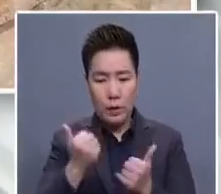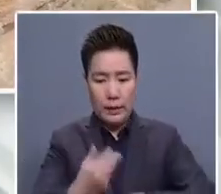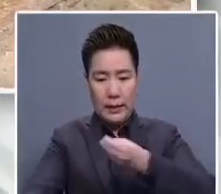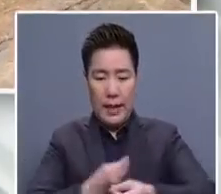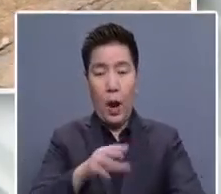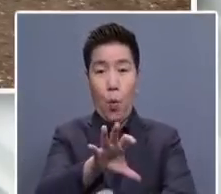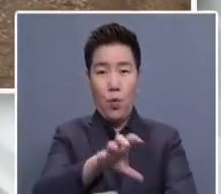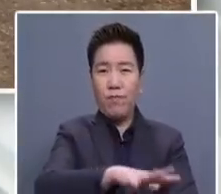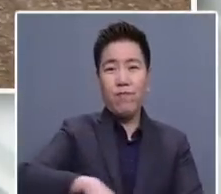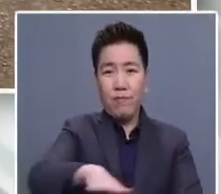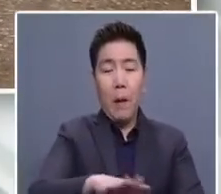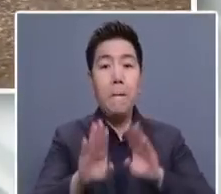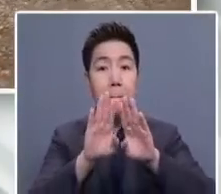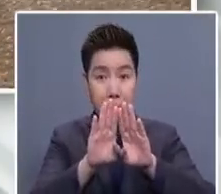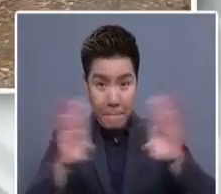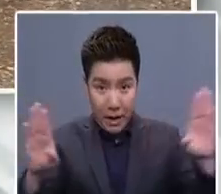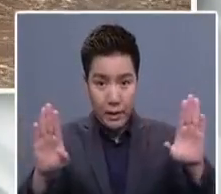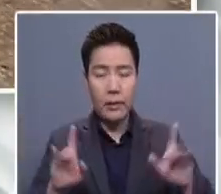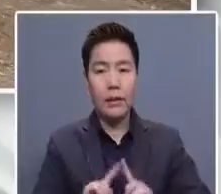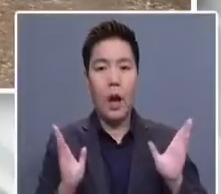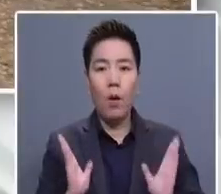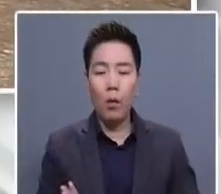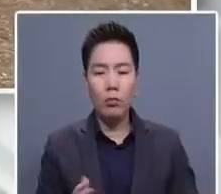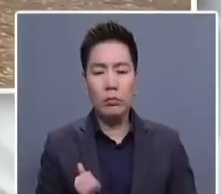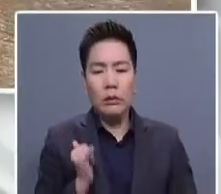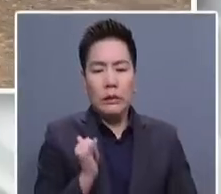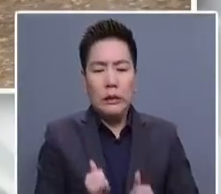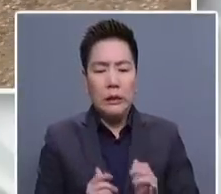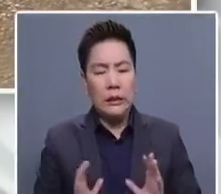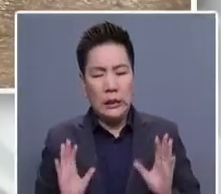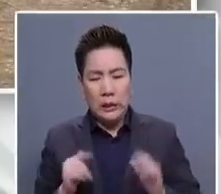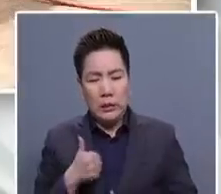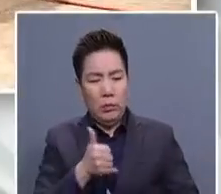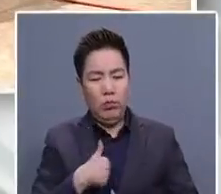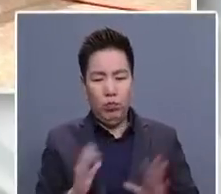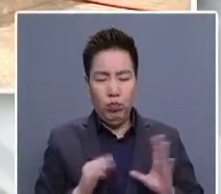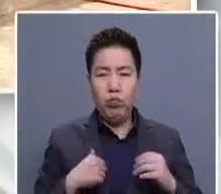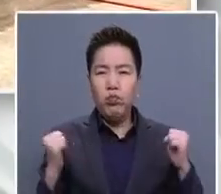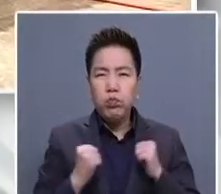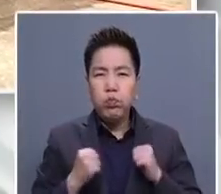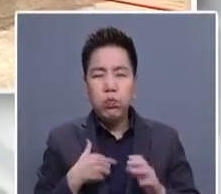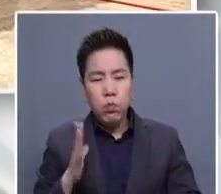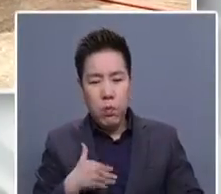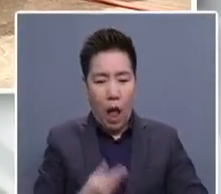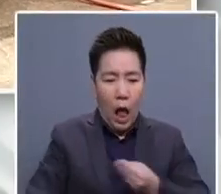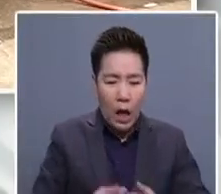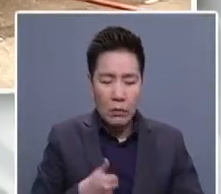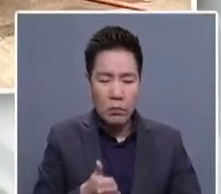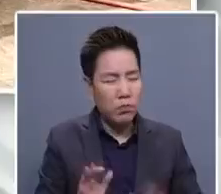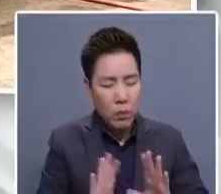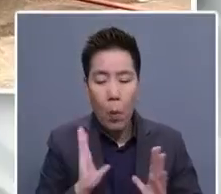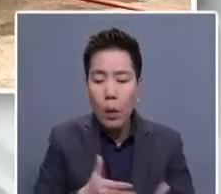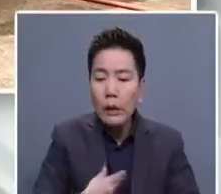างกุ้งเนี่ยมันจะเปิดให้บริการตามปกติแล้วแต่ว่าบรรดาพ่อค้าแม่ค้าหรือว่าคนที่จะมาซื้อจับ